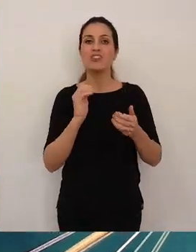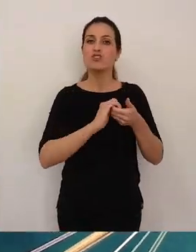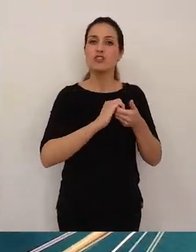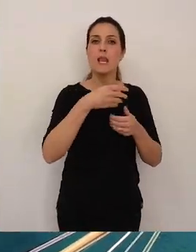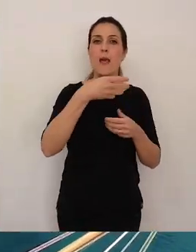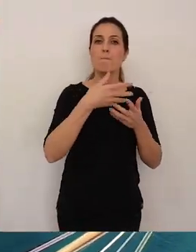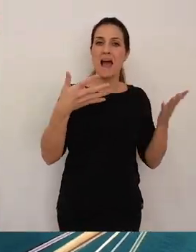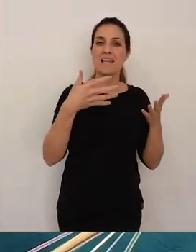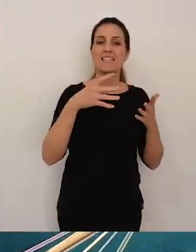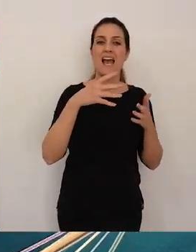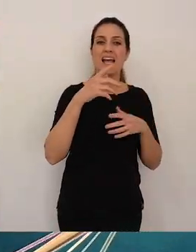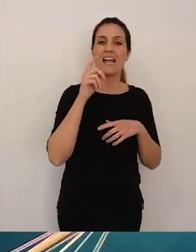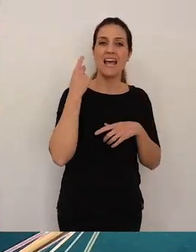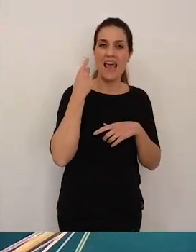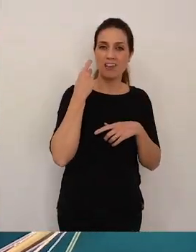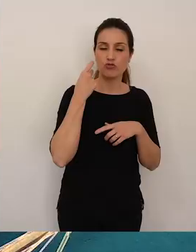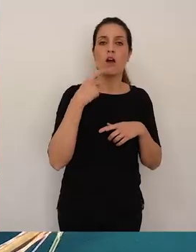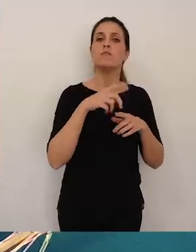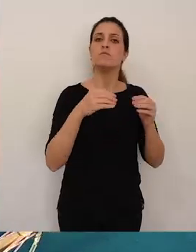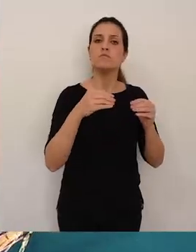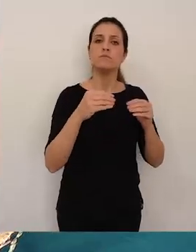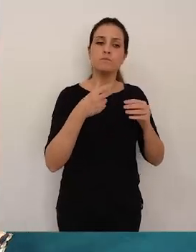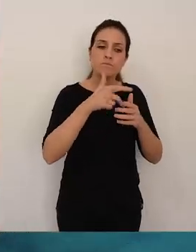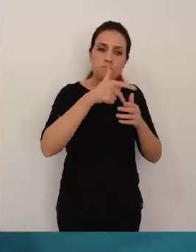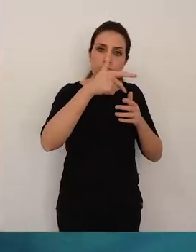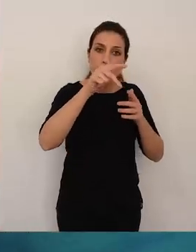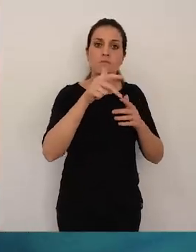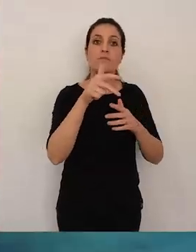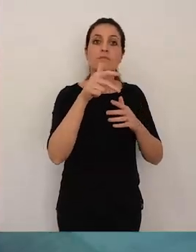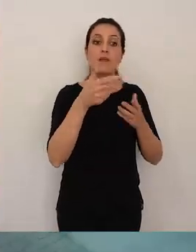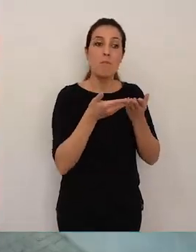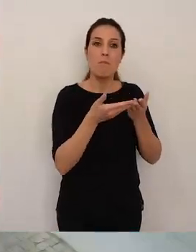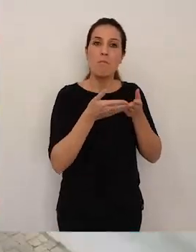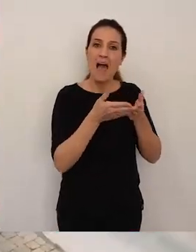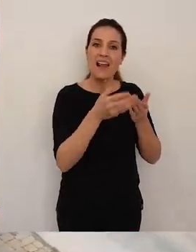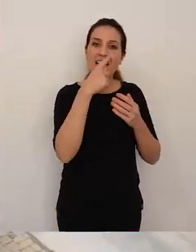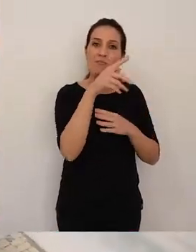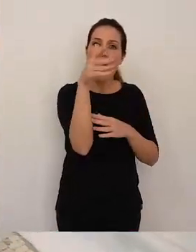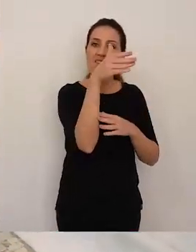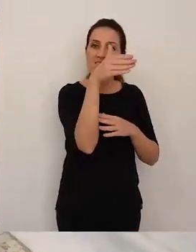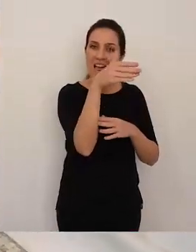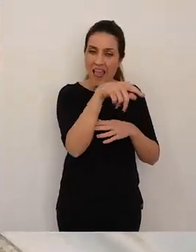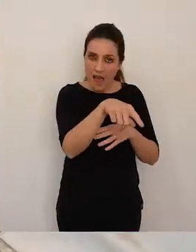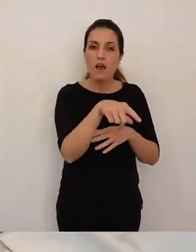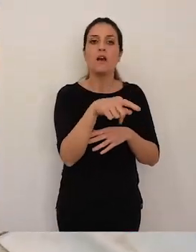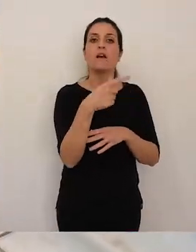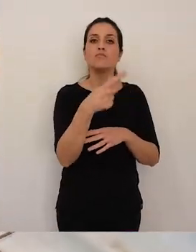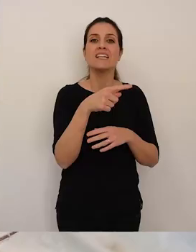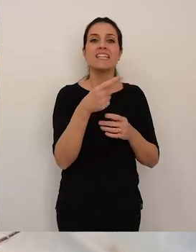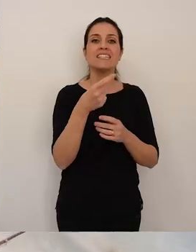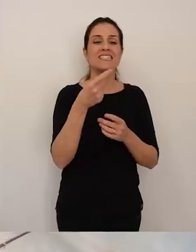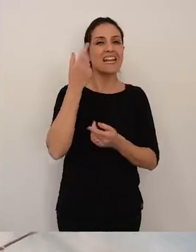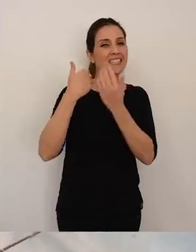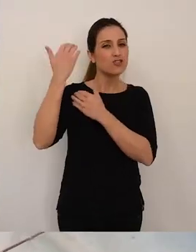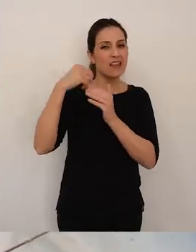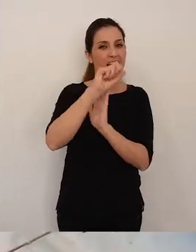riportato a nuova vita un caicco antico di 100 anni, allo scopo di valorizzare la marineria tradizionale e recuperare l'antico